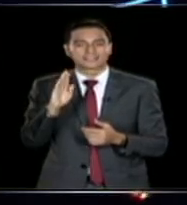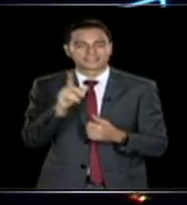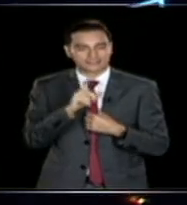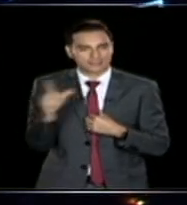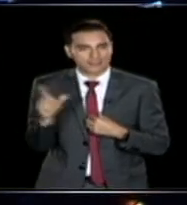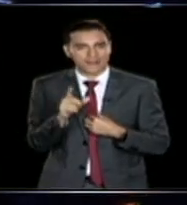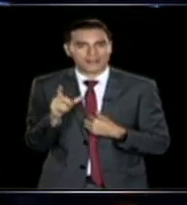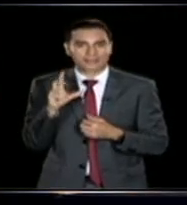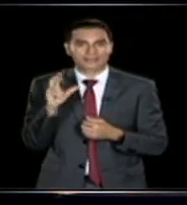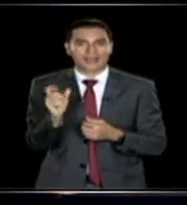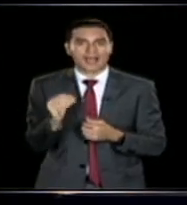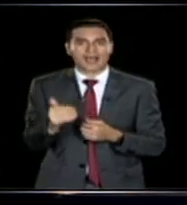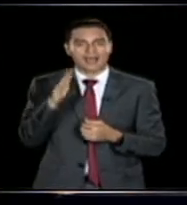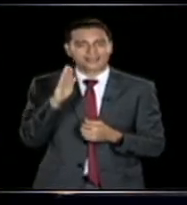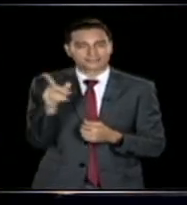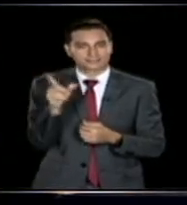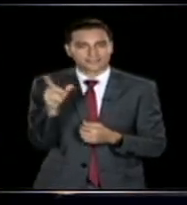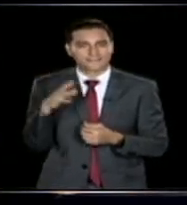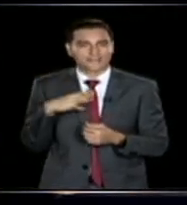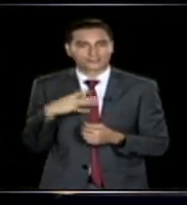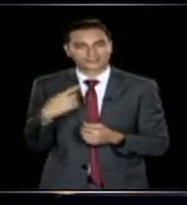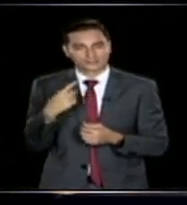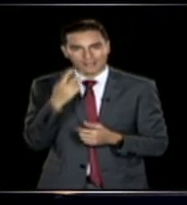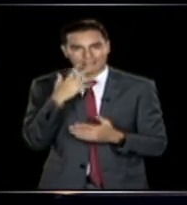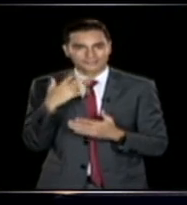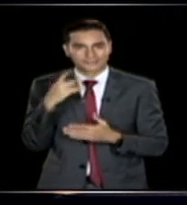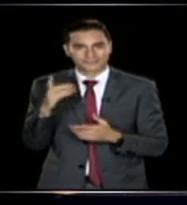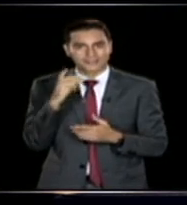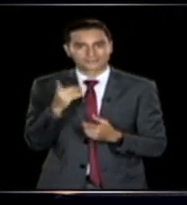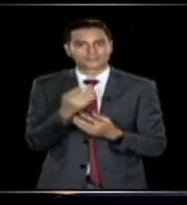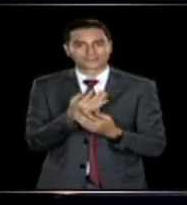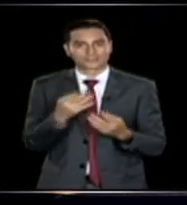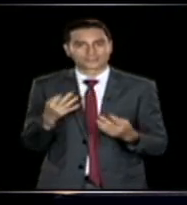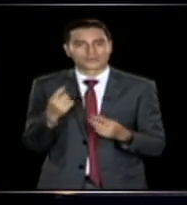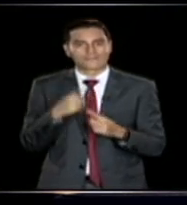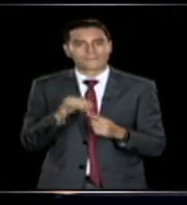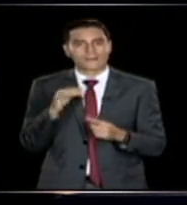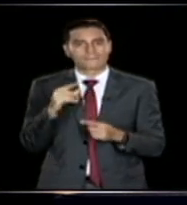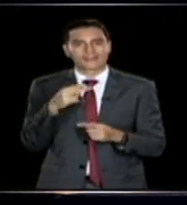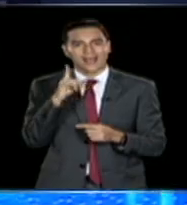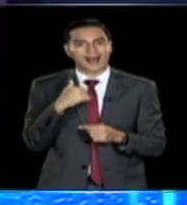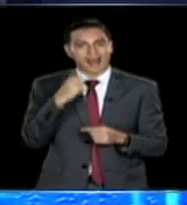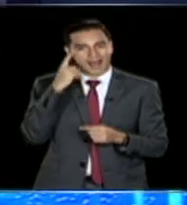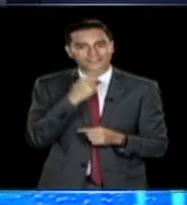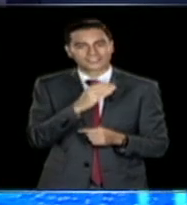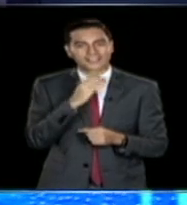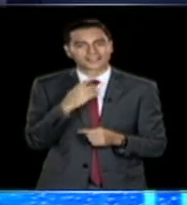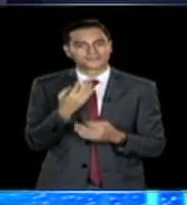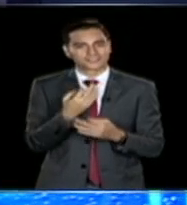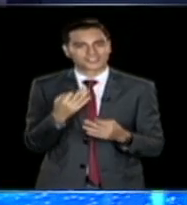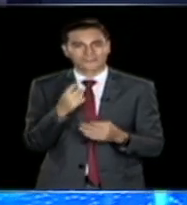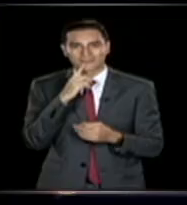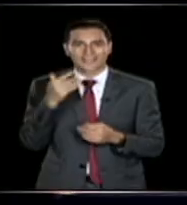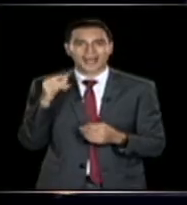مصطفى النحاس باشا هي الإجابة صحيحة، والإجابة كانت عندك يا محمد يا علي أنا عارف،